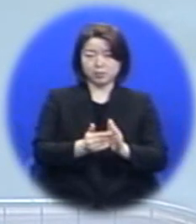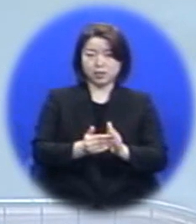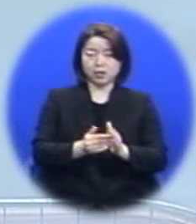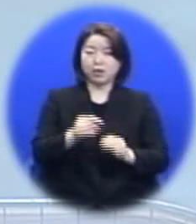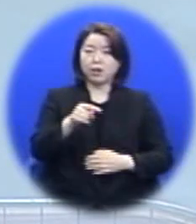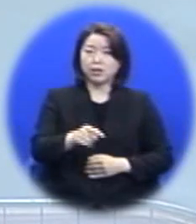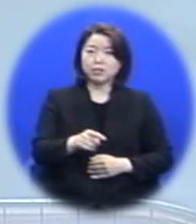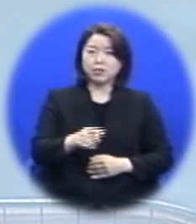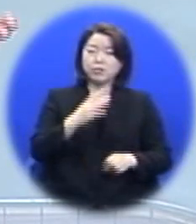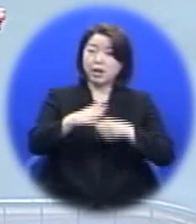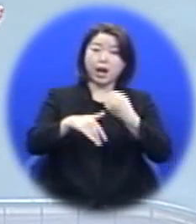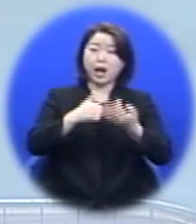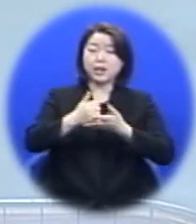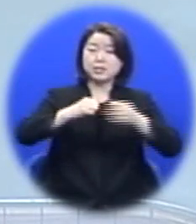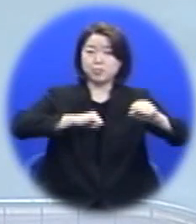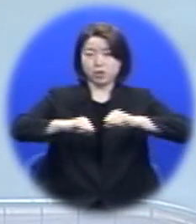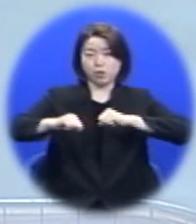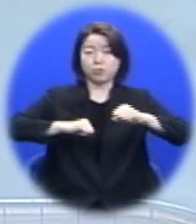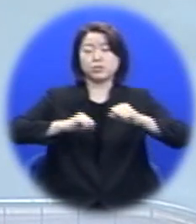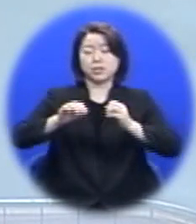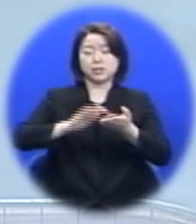이건 하나님의 역사죠.